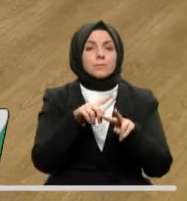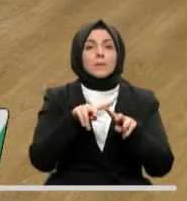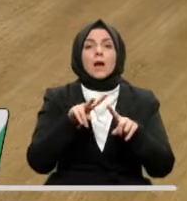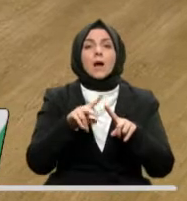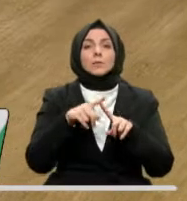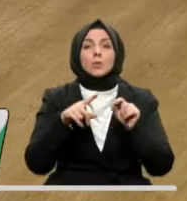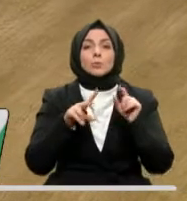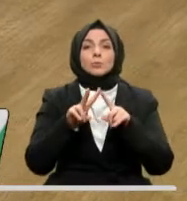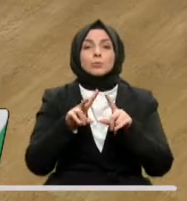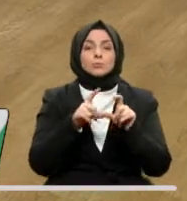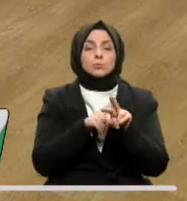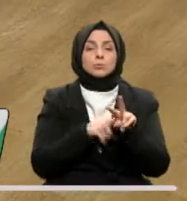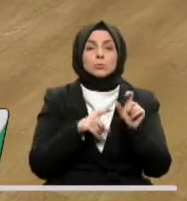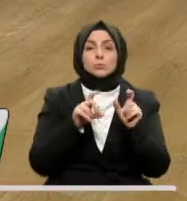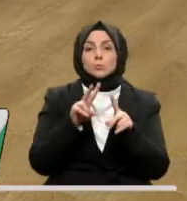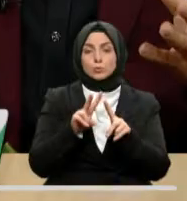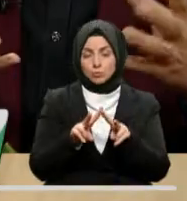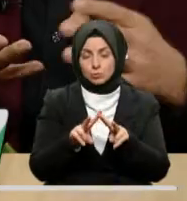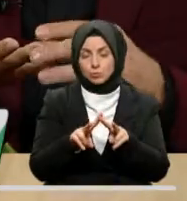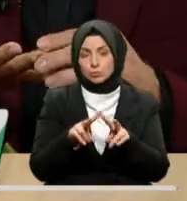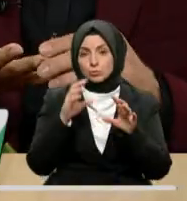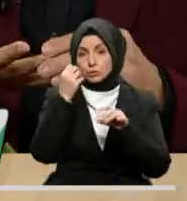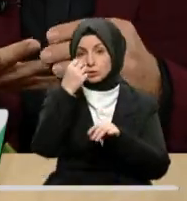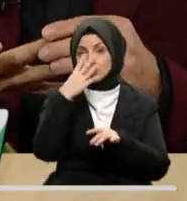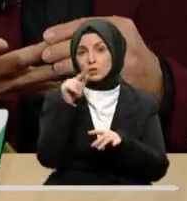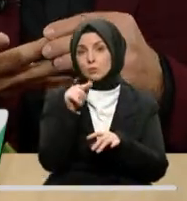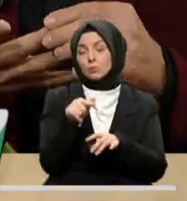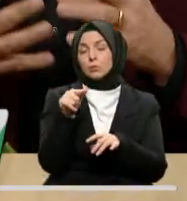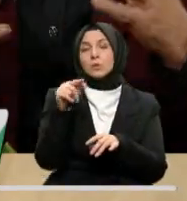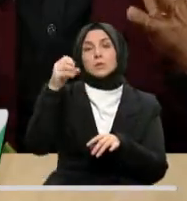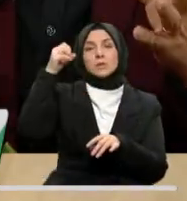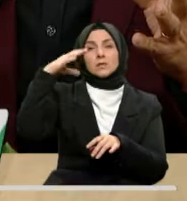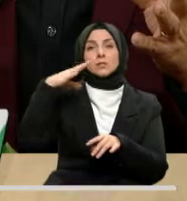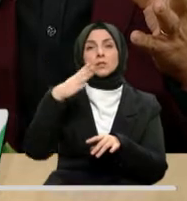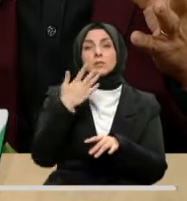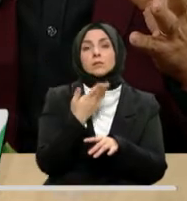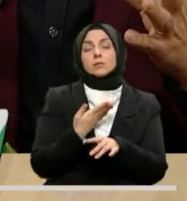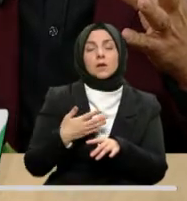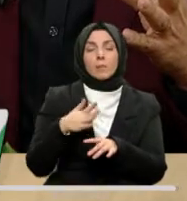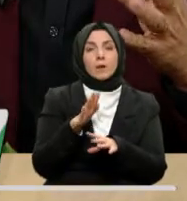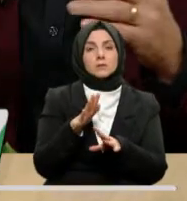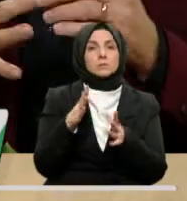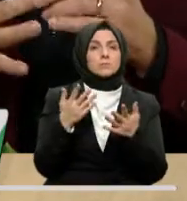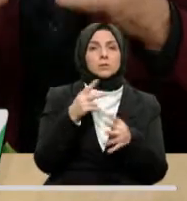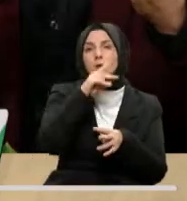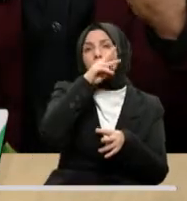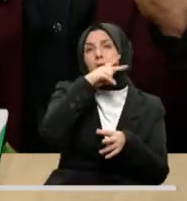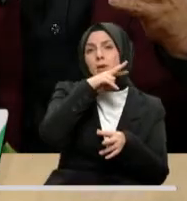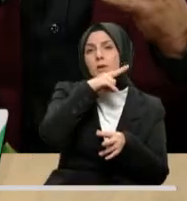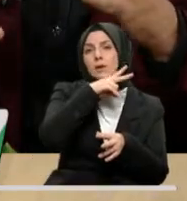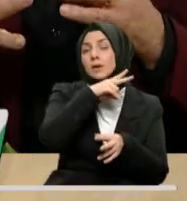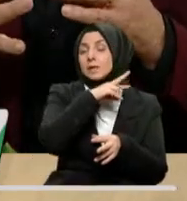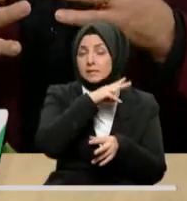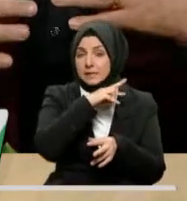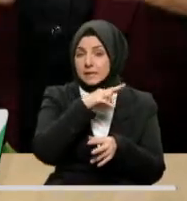işe sever yufka dediğimiz bir şeyimiz var bu ışığı sever Bunun dışında renkli yapraklı bitkiler var kolyos gibi kroton gibi böyle